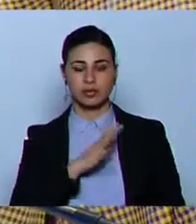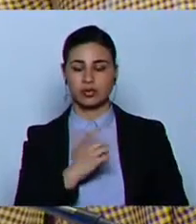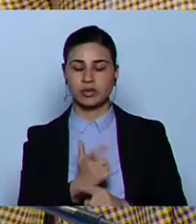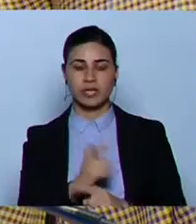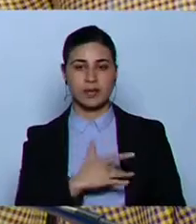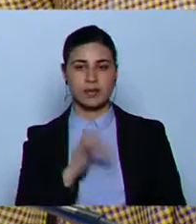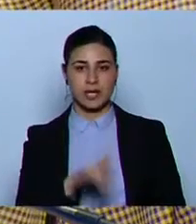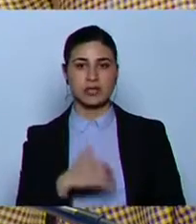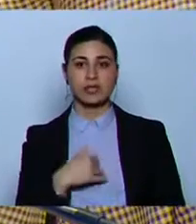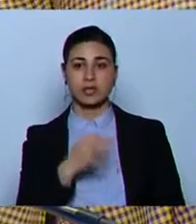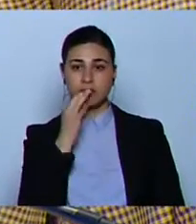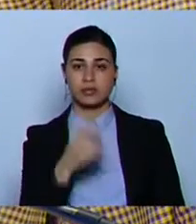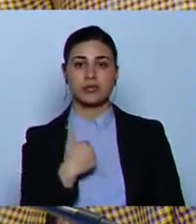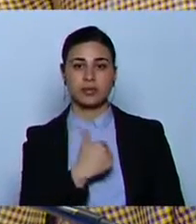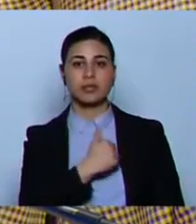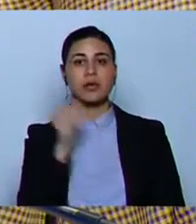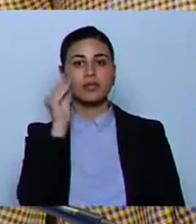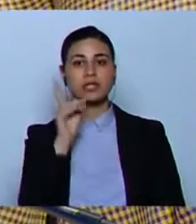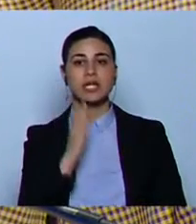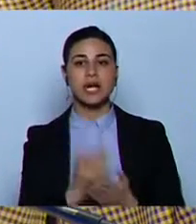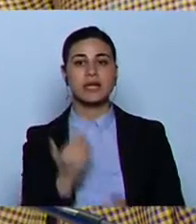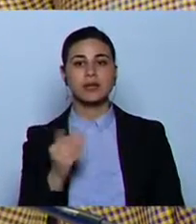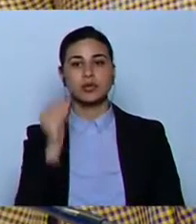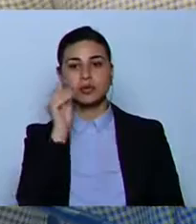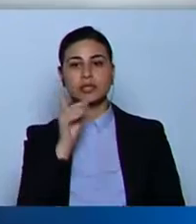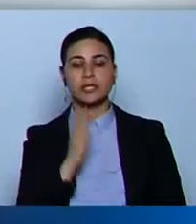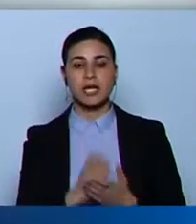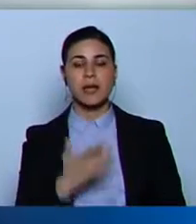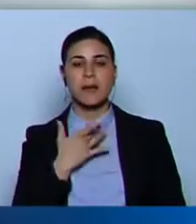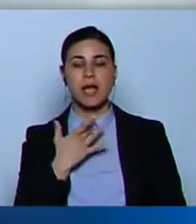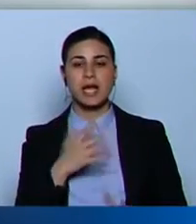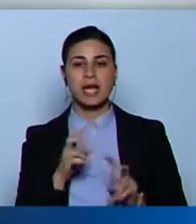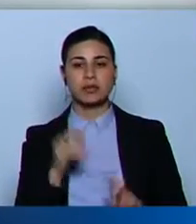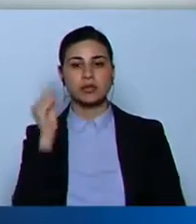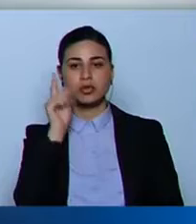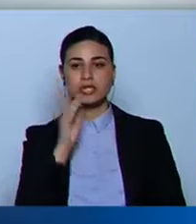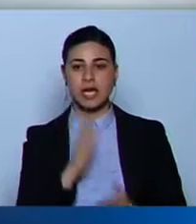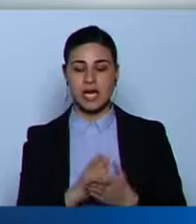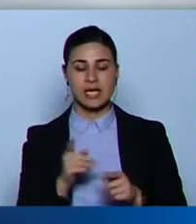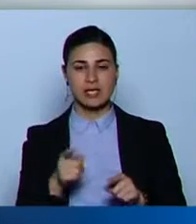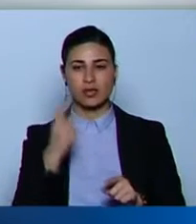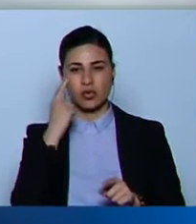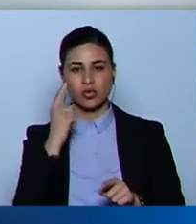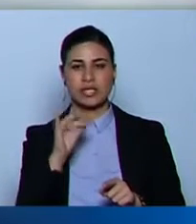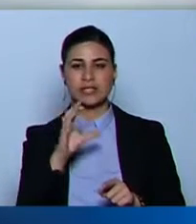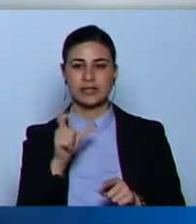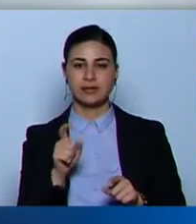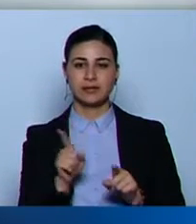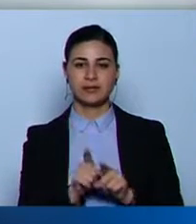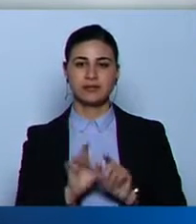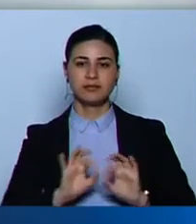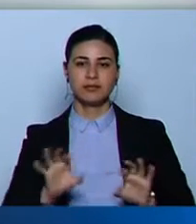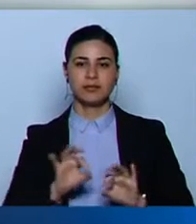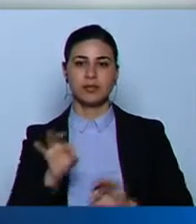me shemizlia ukmi mogitano chveni pozitsia ra ari imati pozitsia ra ari merebis pozitsia ra ari eg ar ari ise